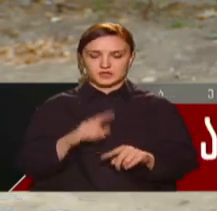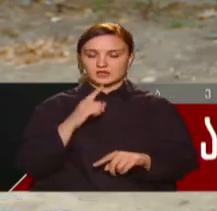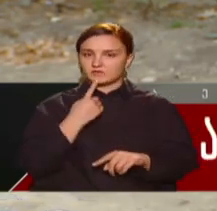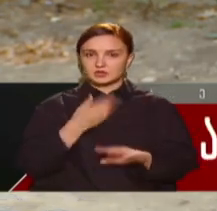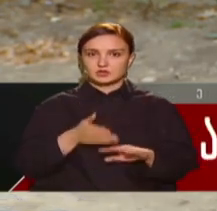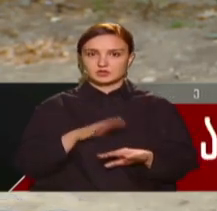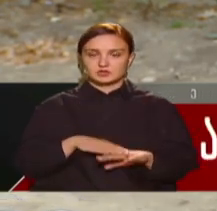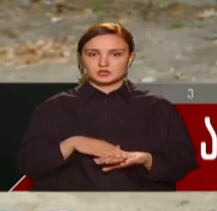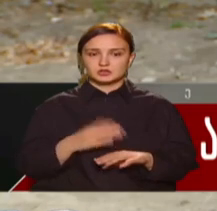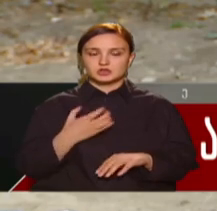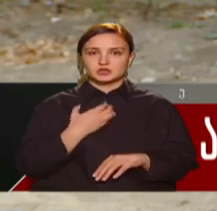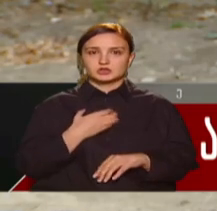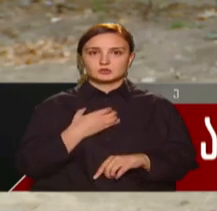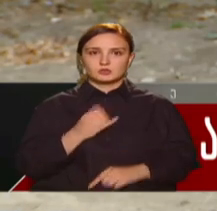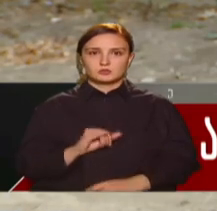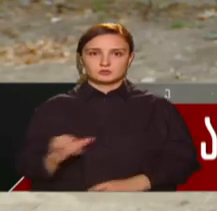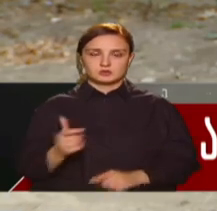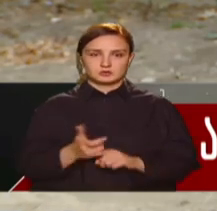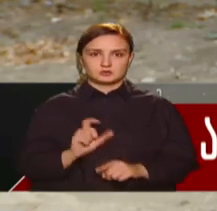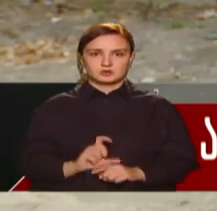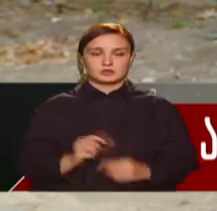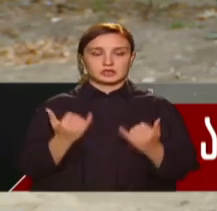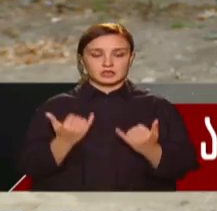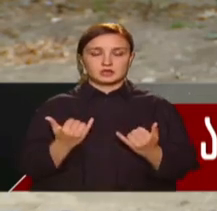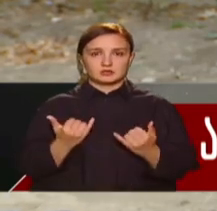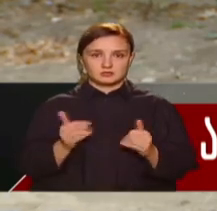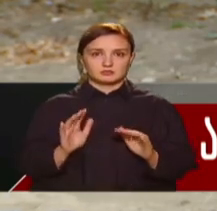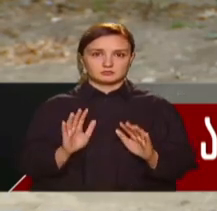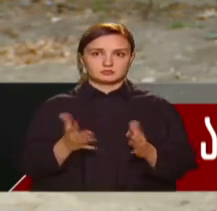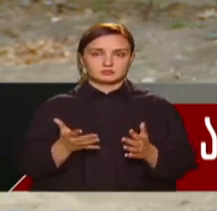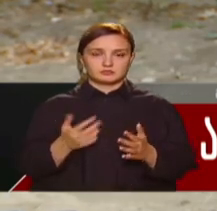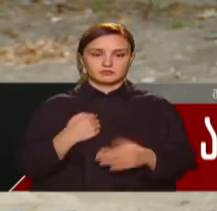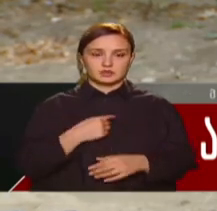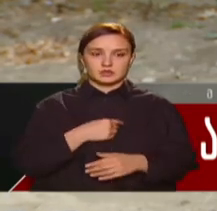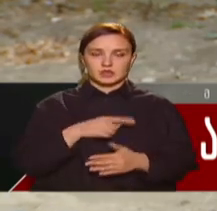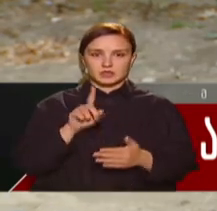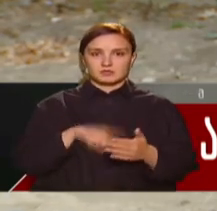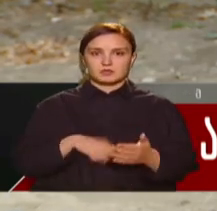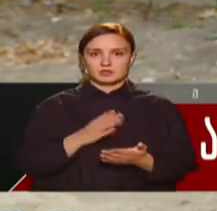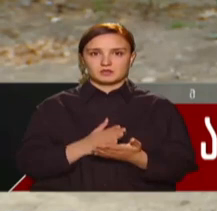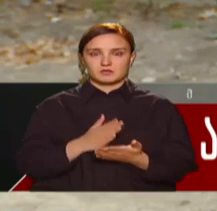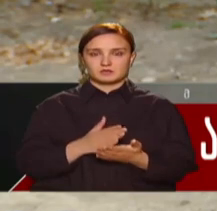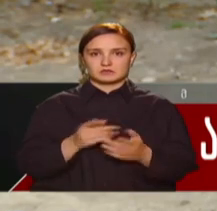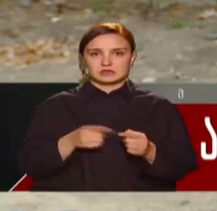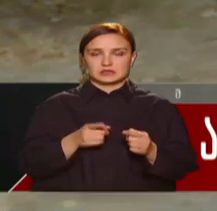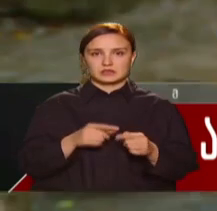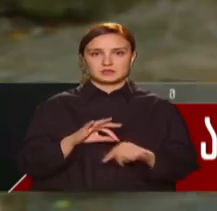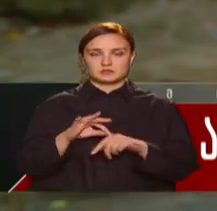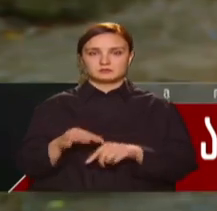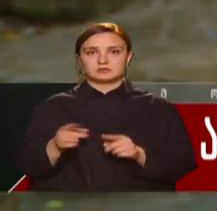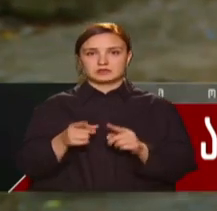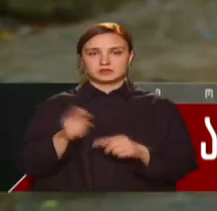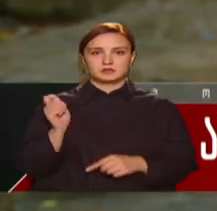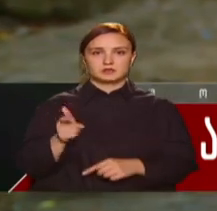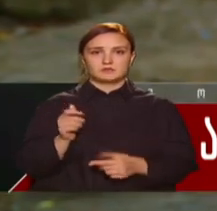გაგვიჭირდა, თითშიში გავიარეთ და ეხლა რა ვიცი, მოხდა ისე, იმედები გვაქვს, გაგვიყვანეს ქირას გვიხდიან. ბოლო